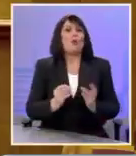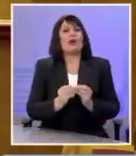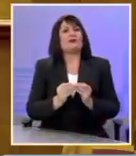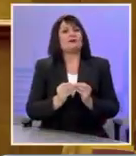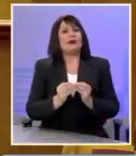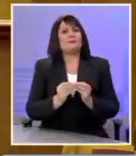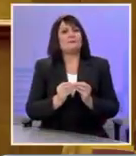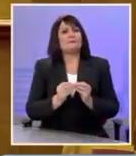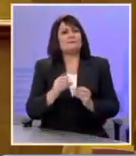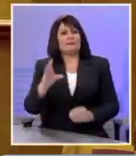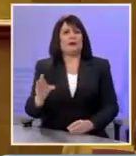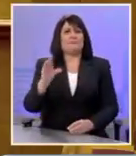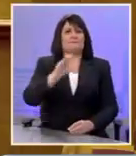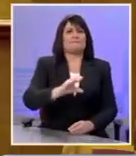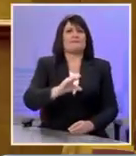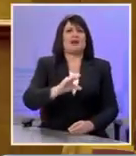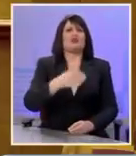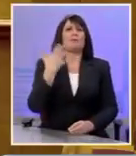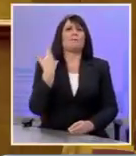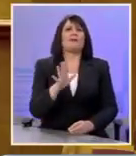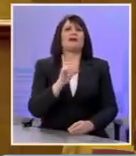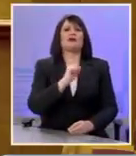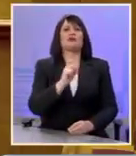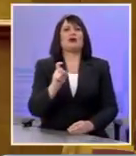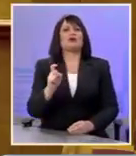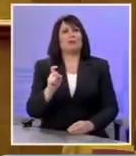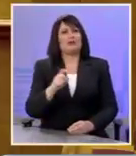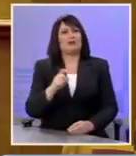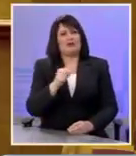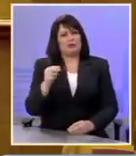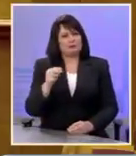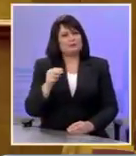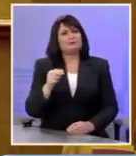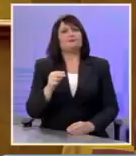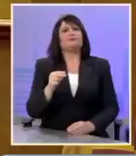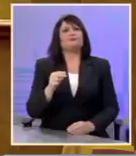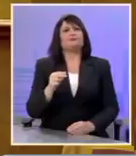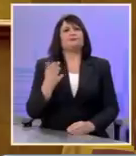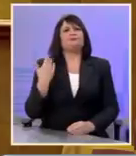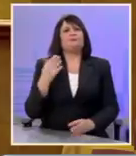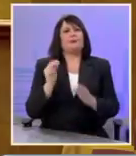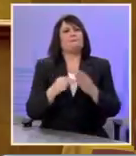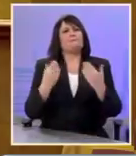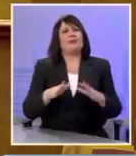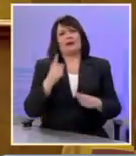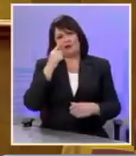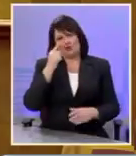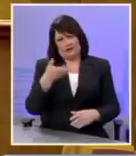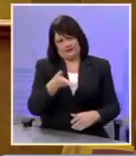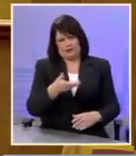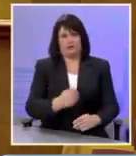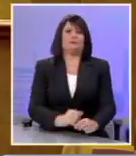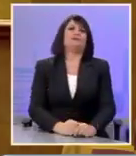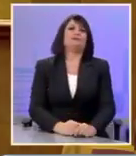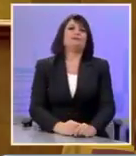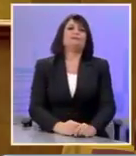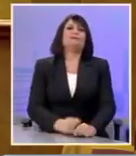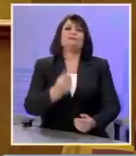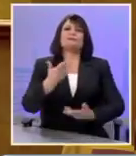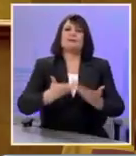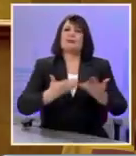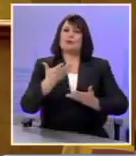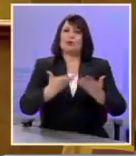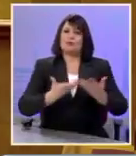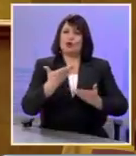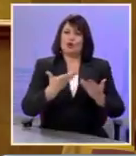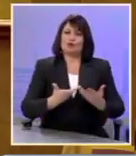πέρα από το πακέτο των 500 εκατομμυρίων ευρώ που μόλις ψηφίστηκε τον Νοέμβριο. Ο προϋπολογισμός